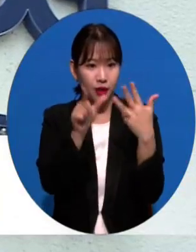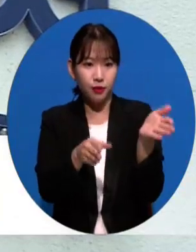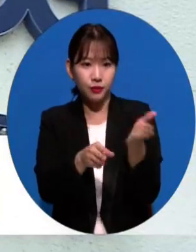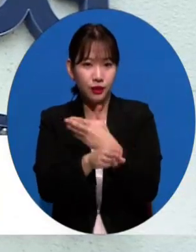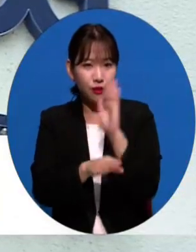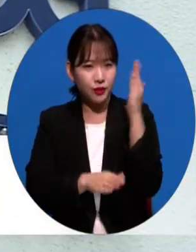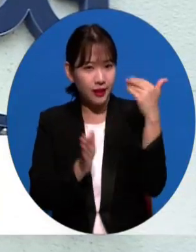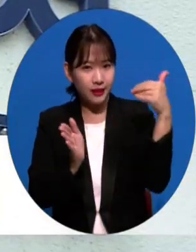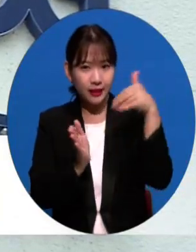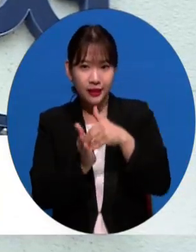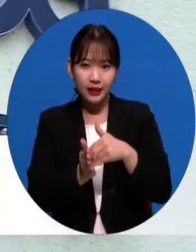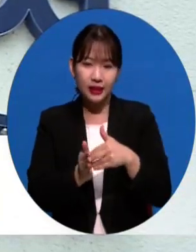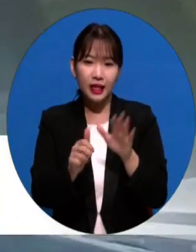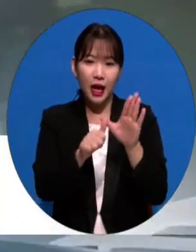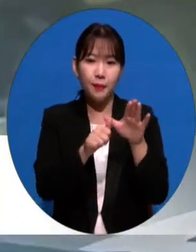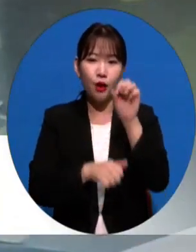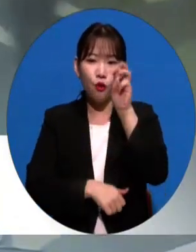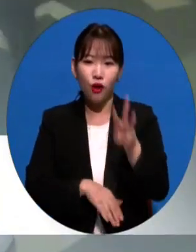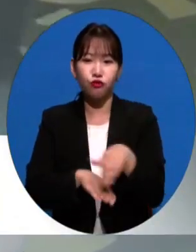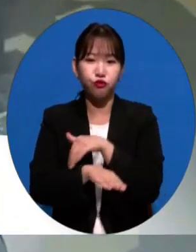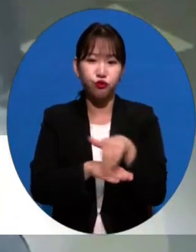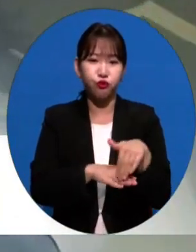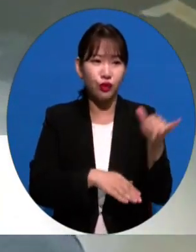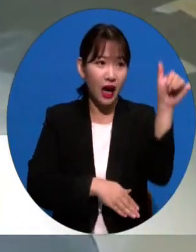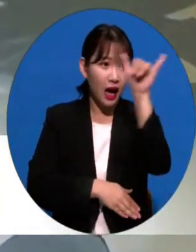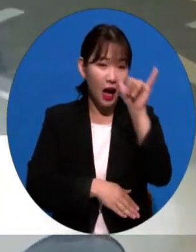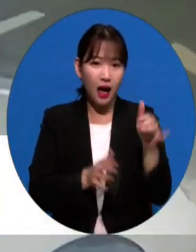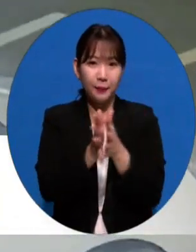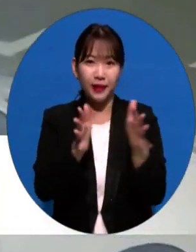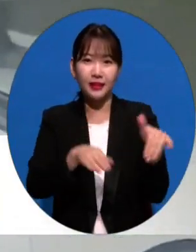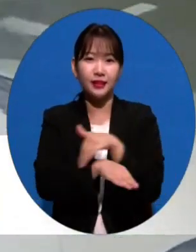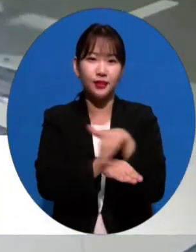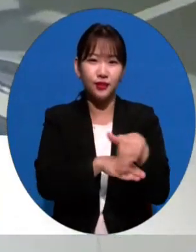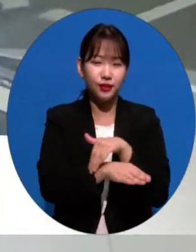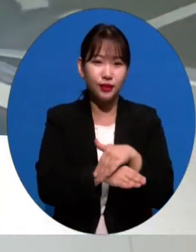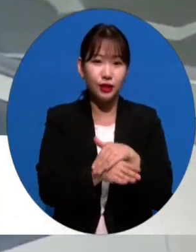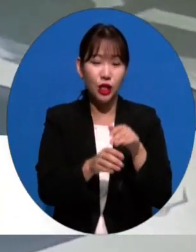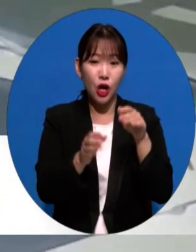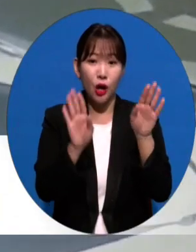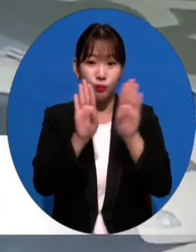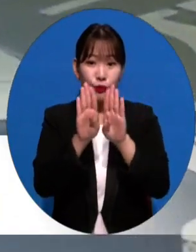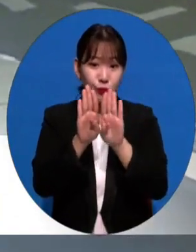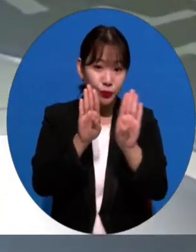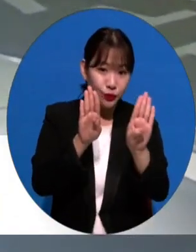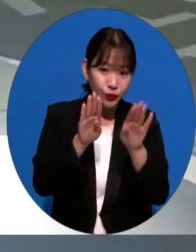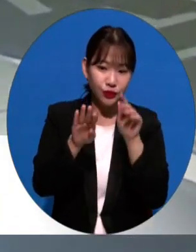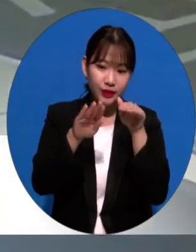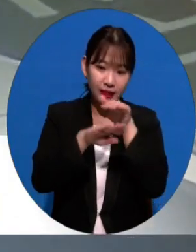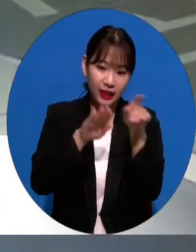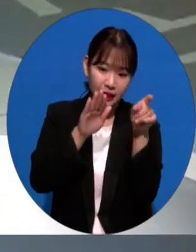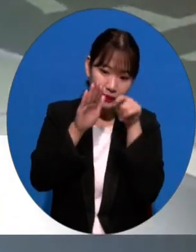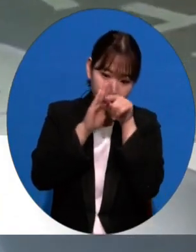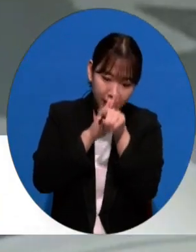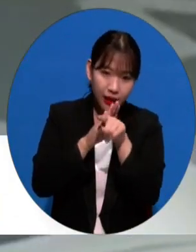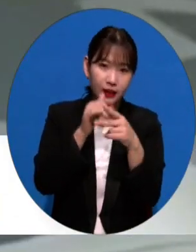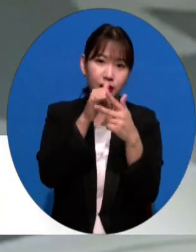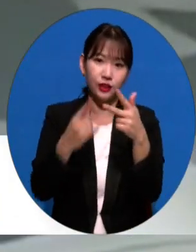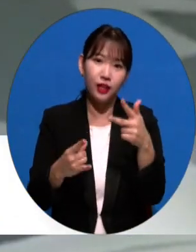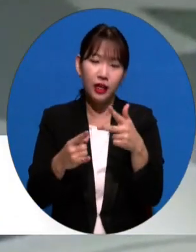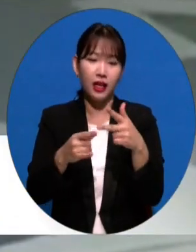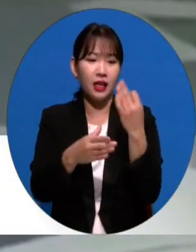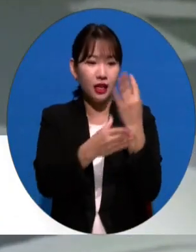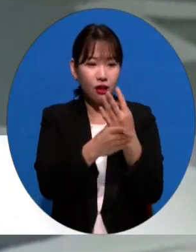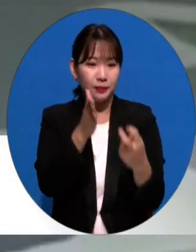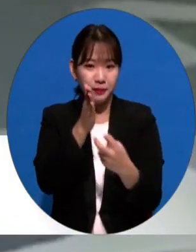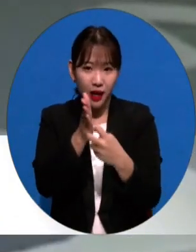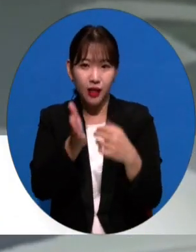8월부터 최근까지 한평과 광주 등 전국 아파트를 돌며 문이 잠겨있지 않은 차량에 들어가 7차례에 걸쳐